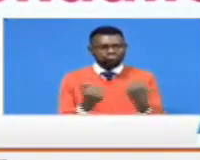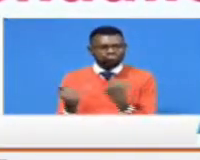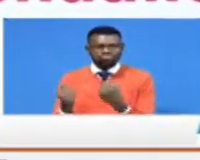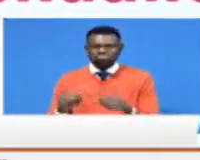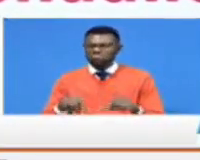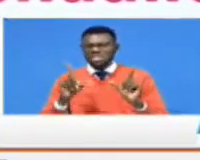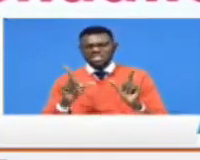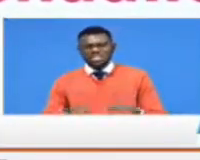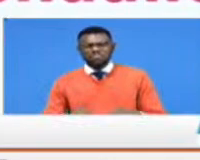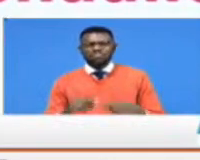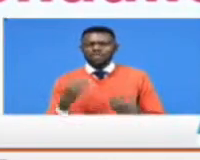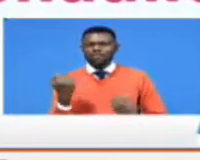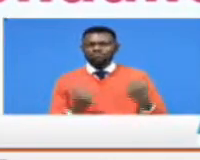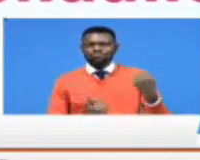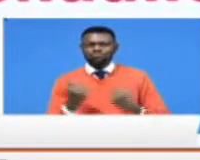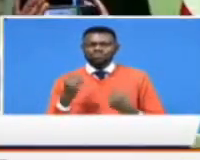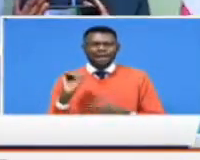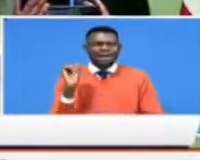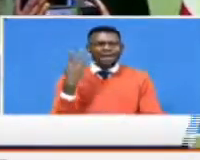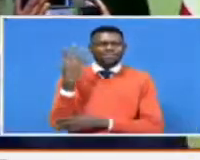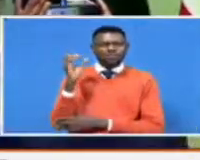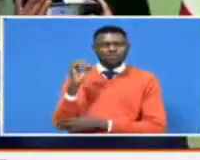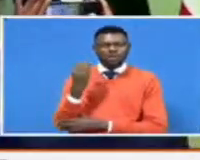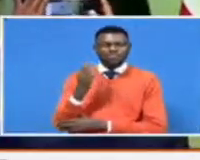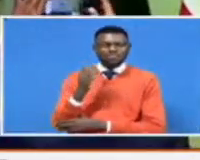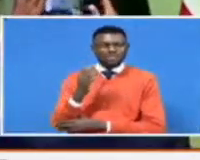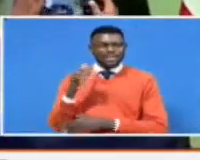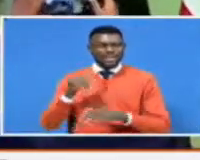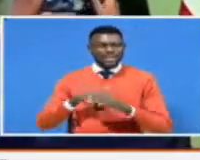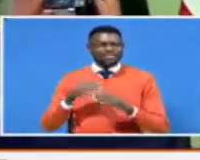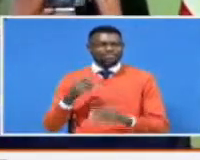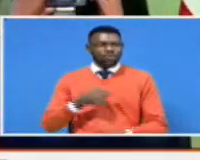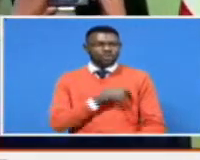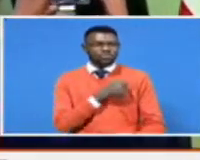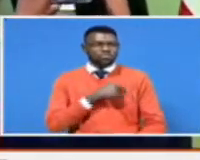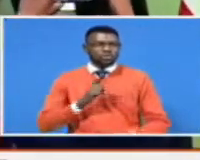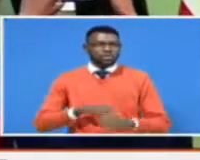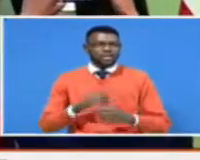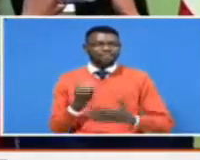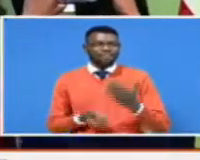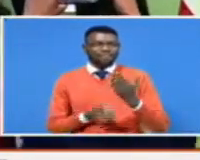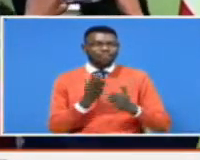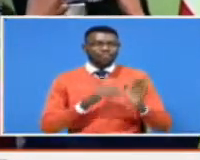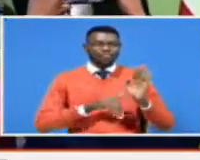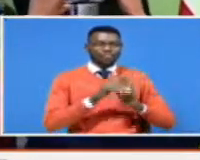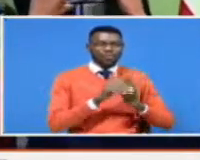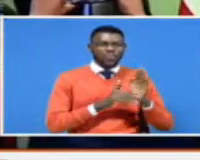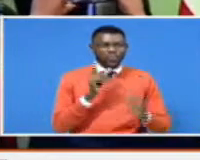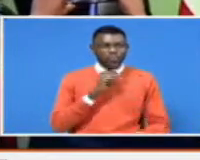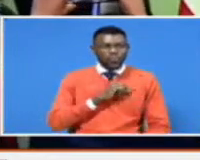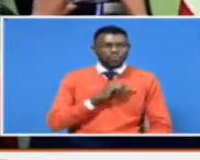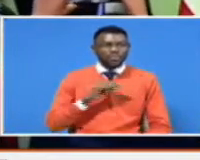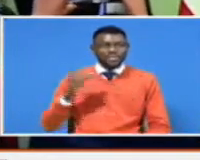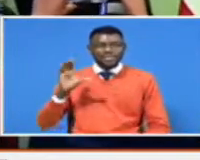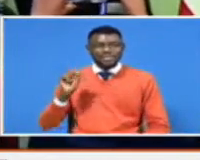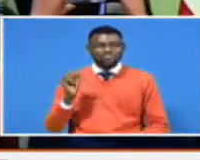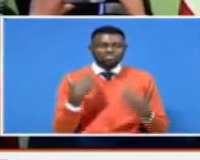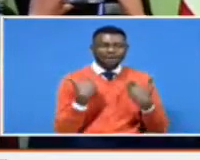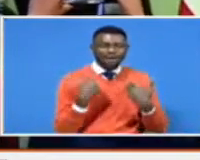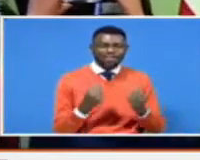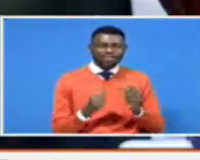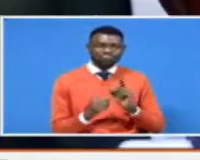5 ambulances into the health system. Akizungumza wakati wa kuzinduliwa kwa mpango huo, Waziri wa Afya